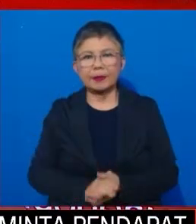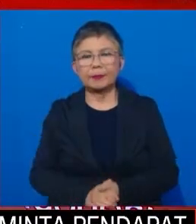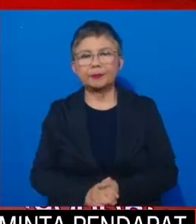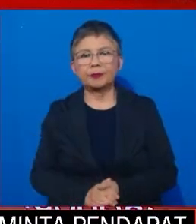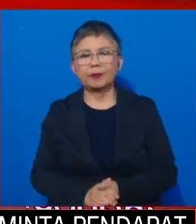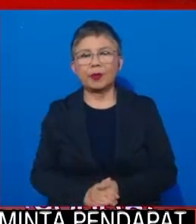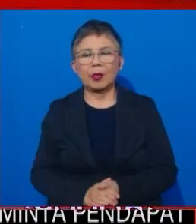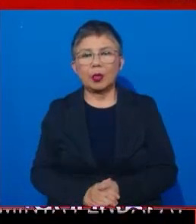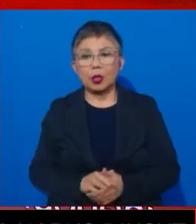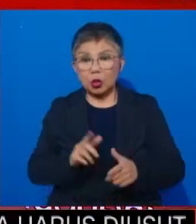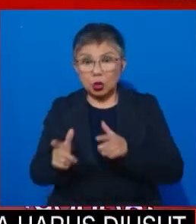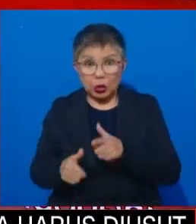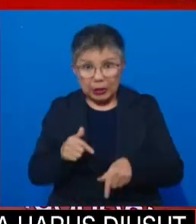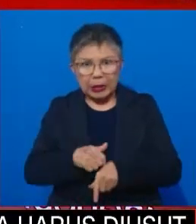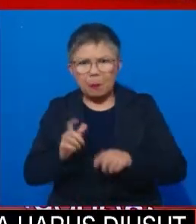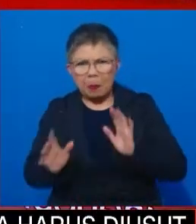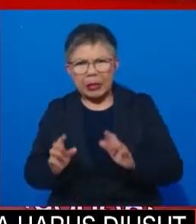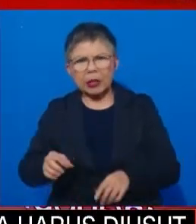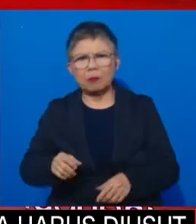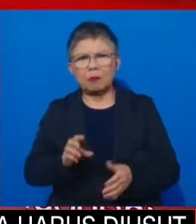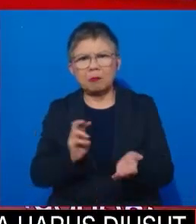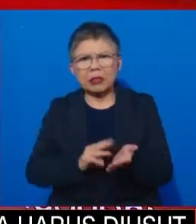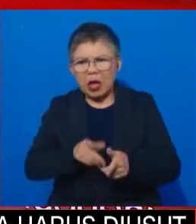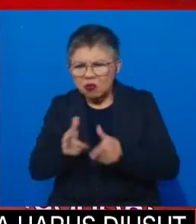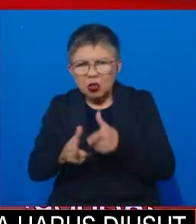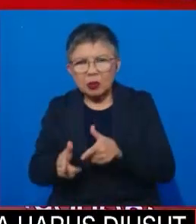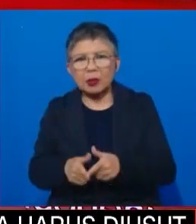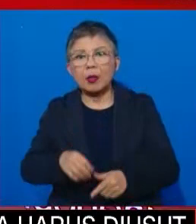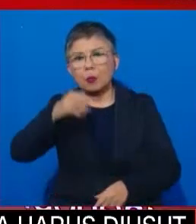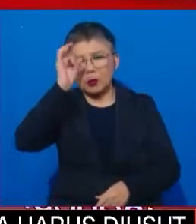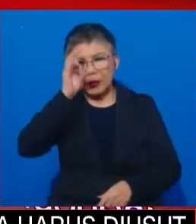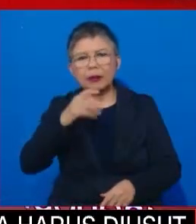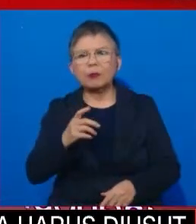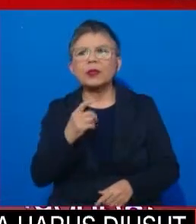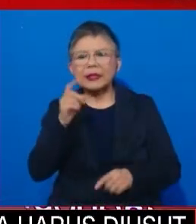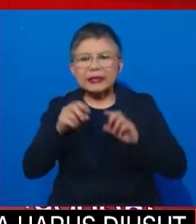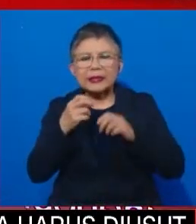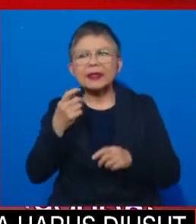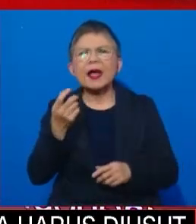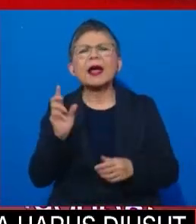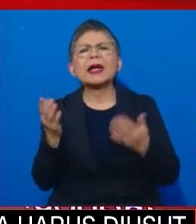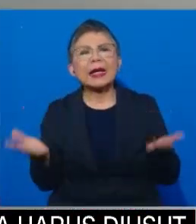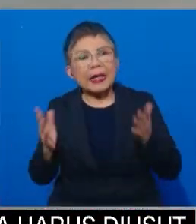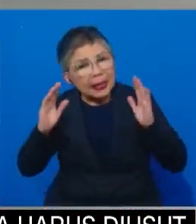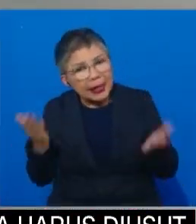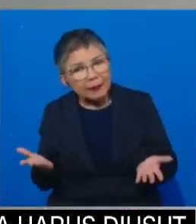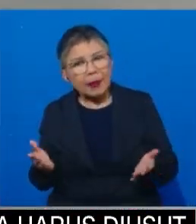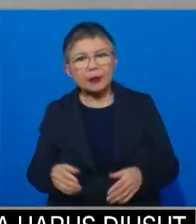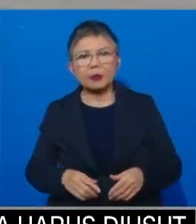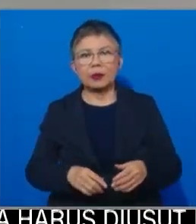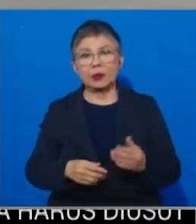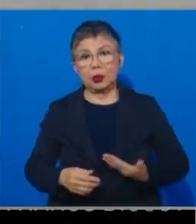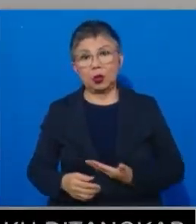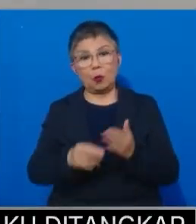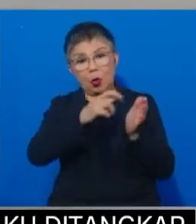isu perundungan, kepolisian juga masih mencari motif almarhumah melompat dari lantai 4. Entah anak kelas berapa